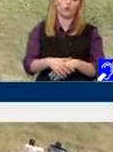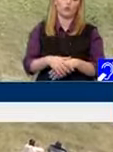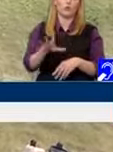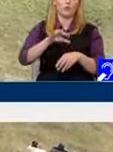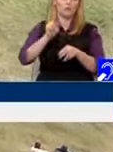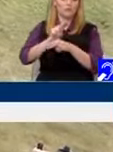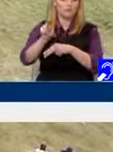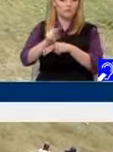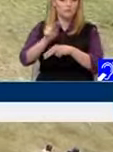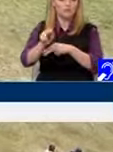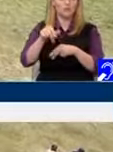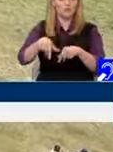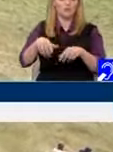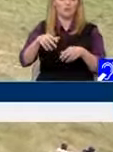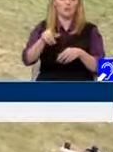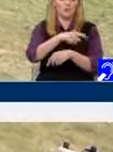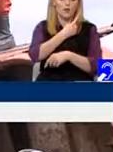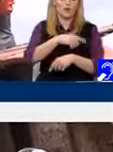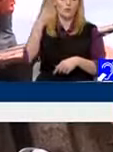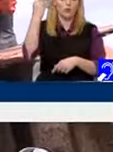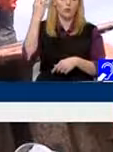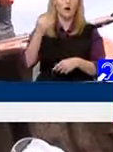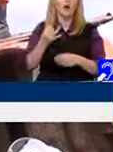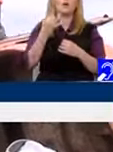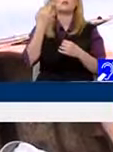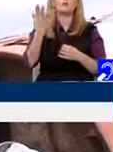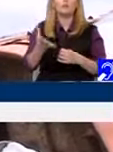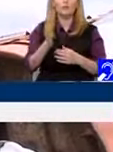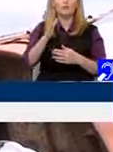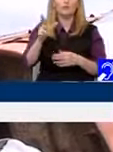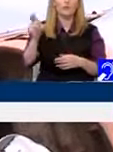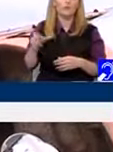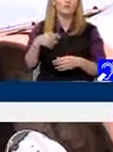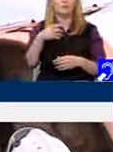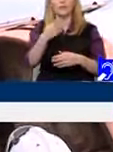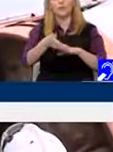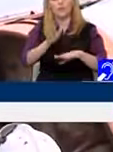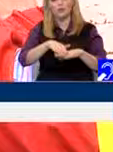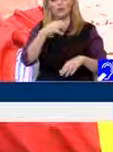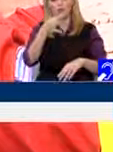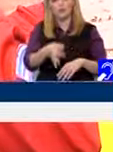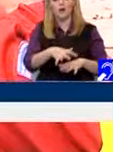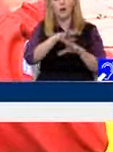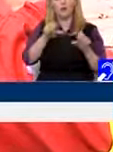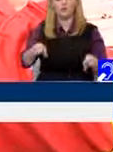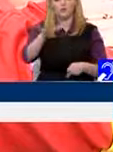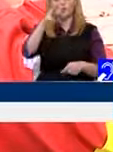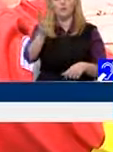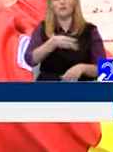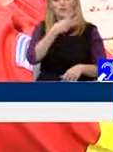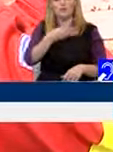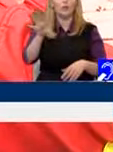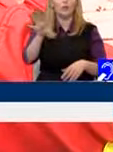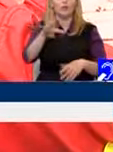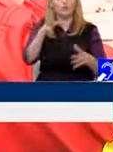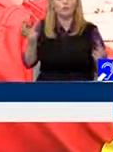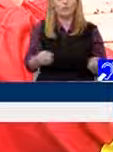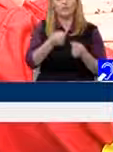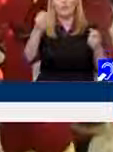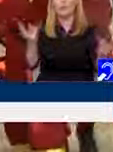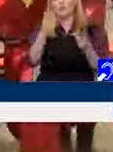și paramedicii din Republica Moldova. Câți vor păși pragul acestui poligon e greu de spus. Autoritățile de la Chișinău își doresc ca toți salvatorii